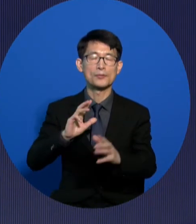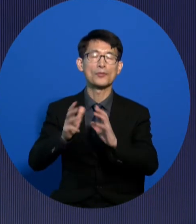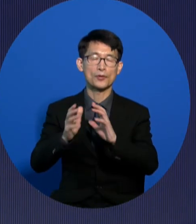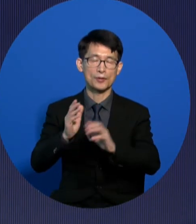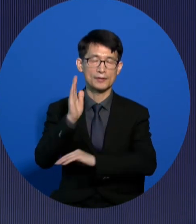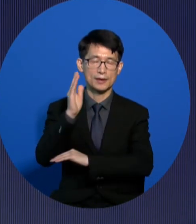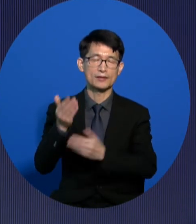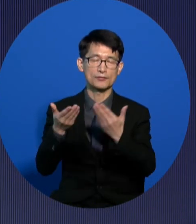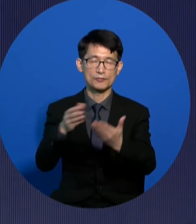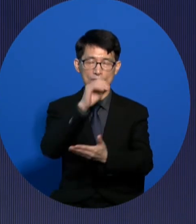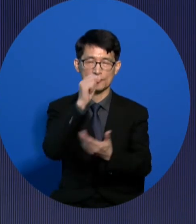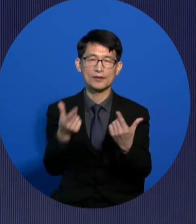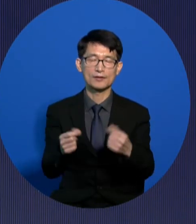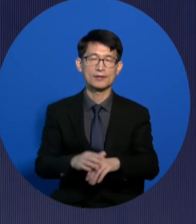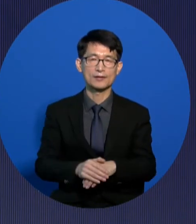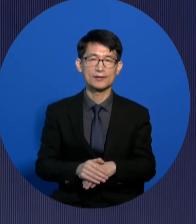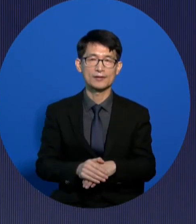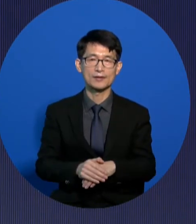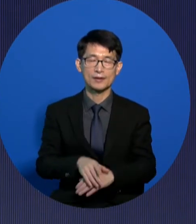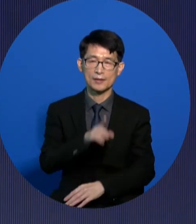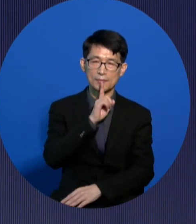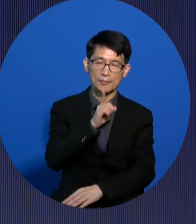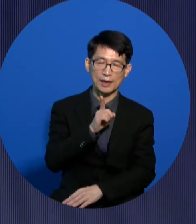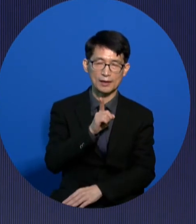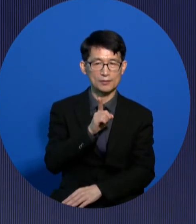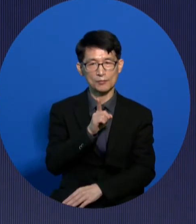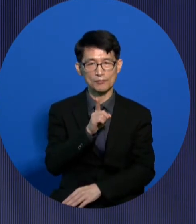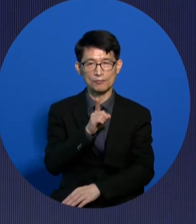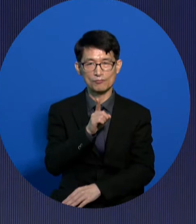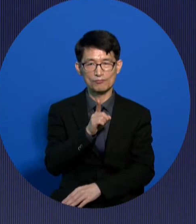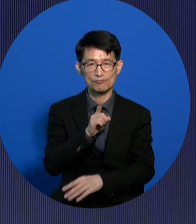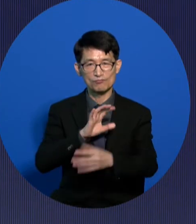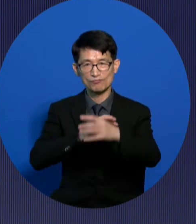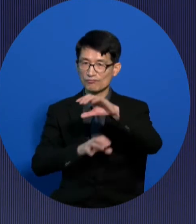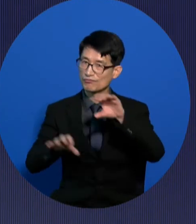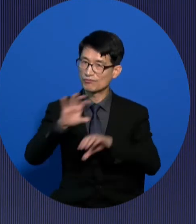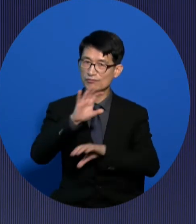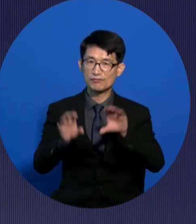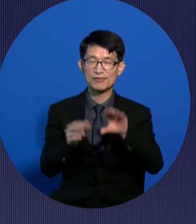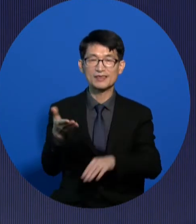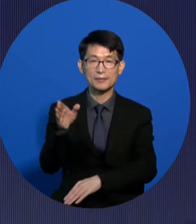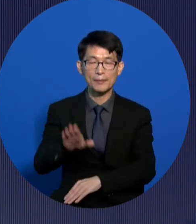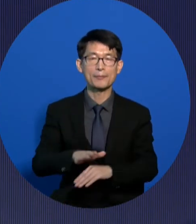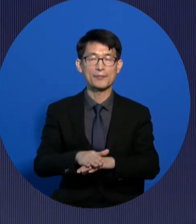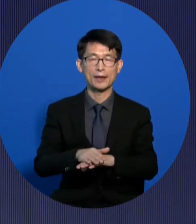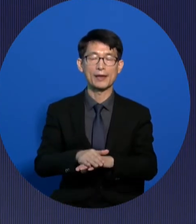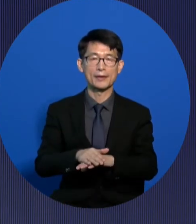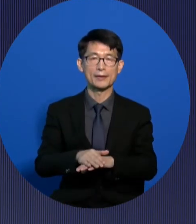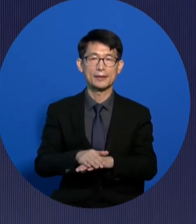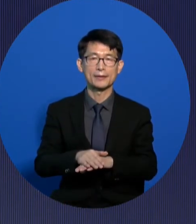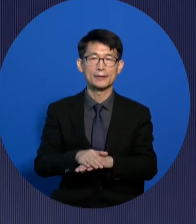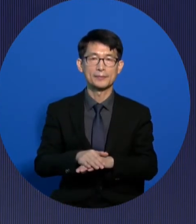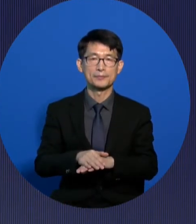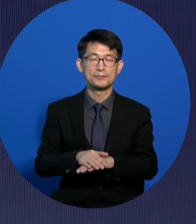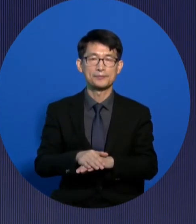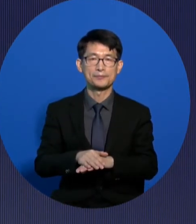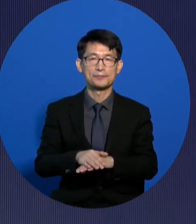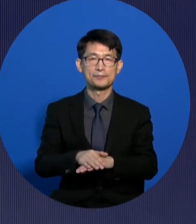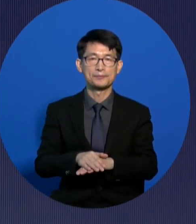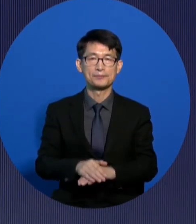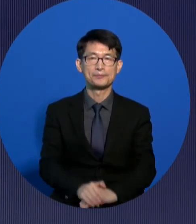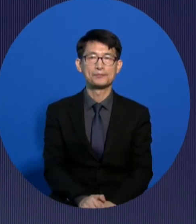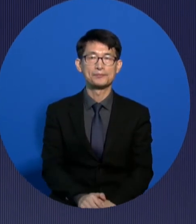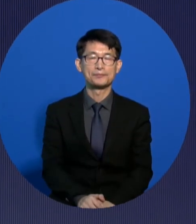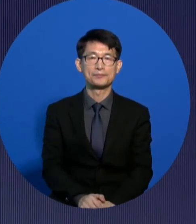하고 있지만 제가 생각했던 머리들이 하얘졌어요. 어느 날 갑작스레. 그래서